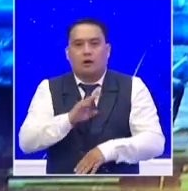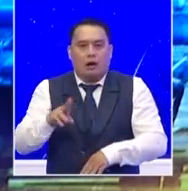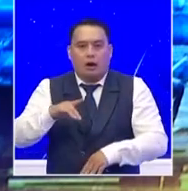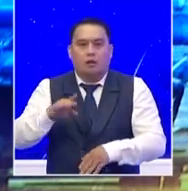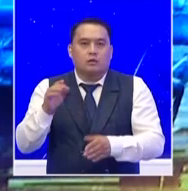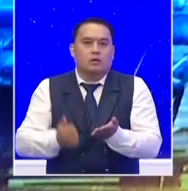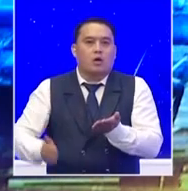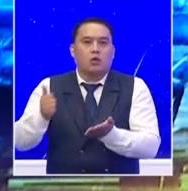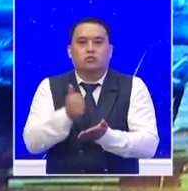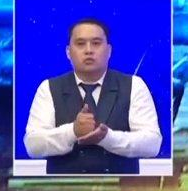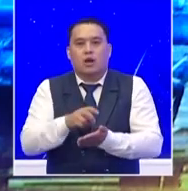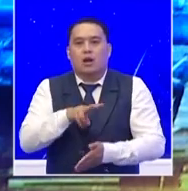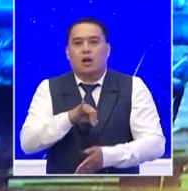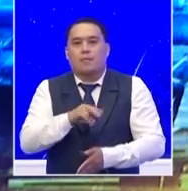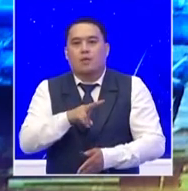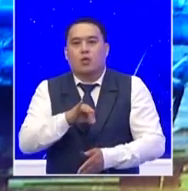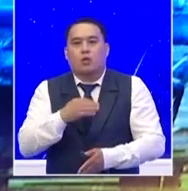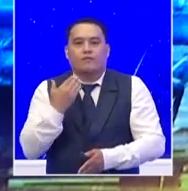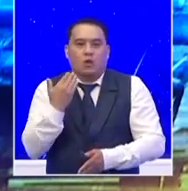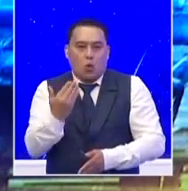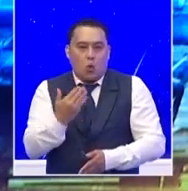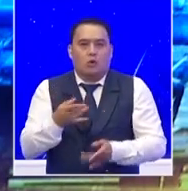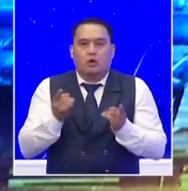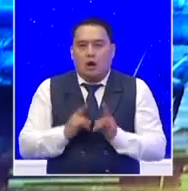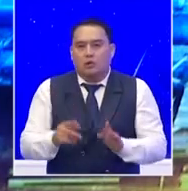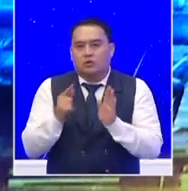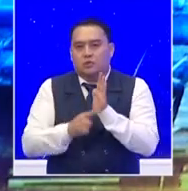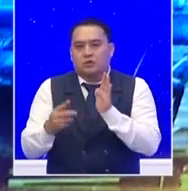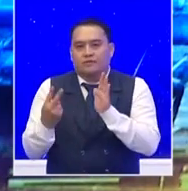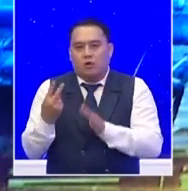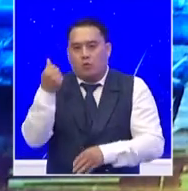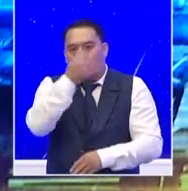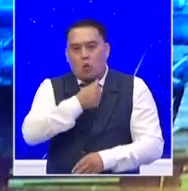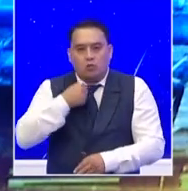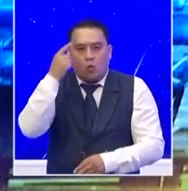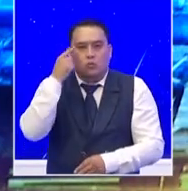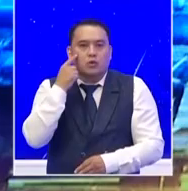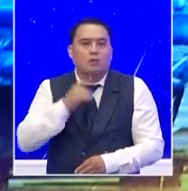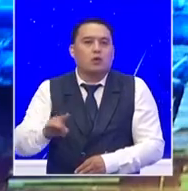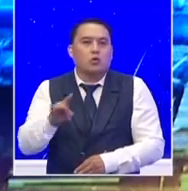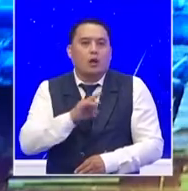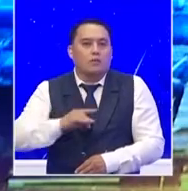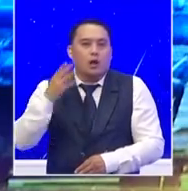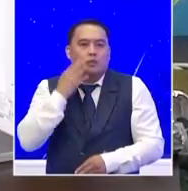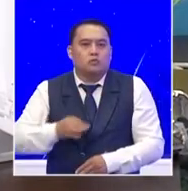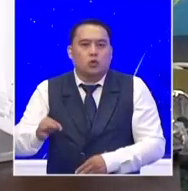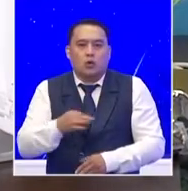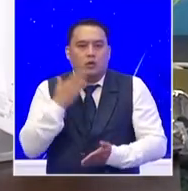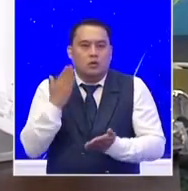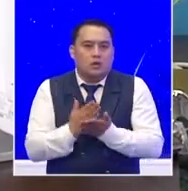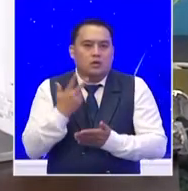Казахстан эту должность заняла Лязат Бейсекулова. Она родилась в 1972 году в Коксулском районе Алматинской